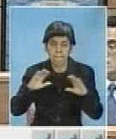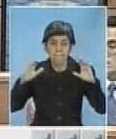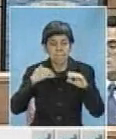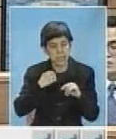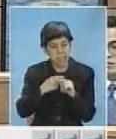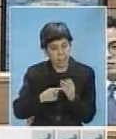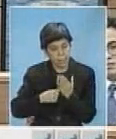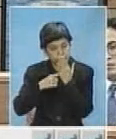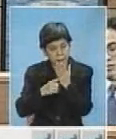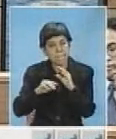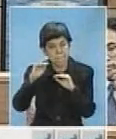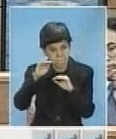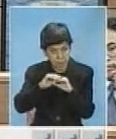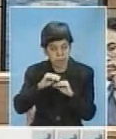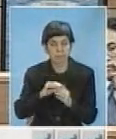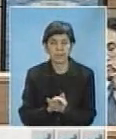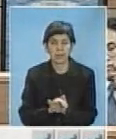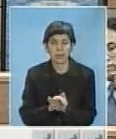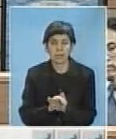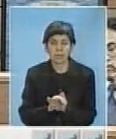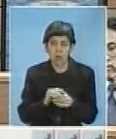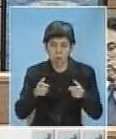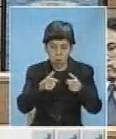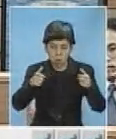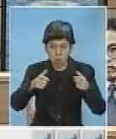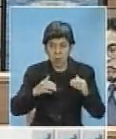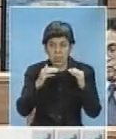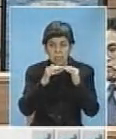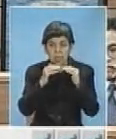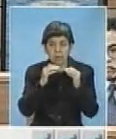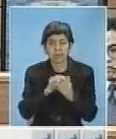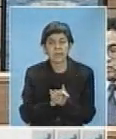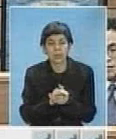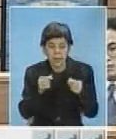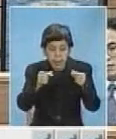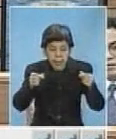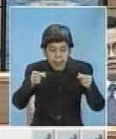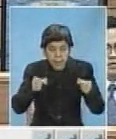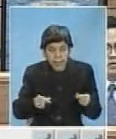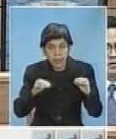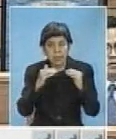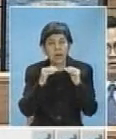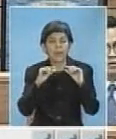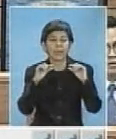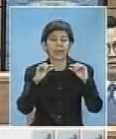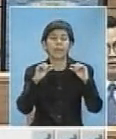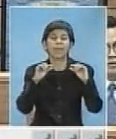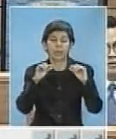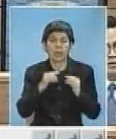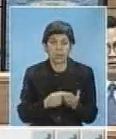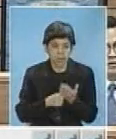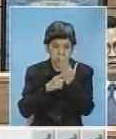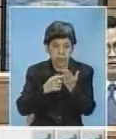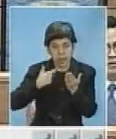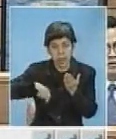ได้ยื่นเอกสารเพิ่มเติมเล่มหนึ่งมีความหนาประมาณเท่ากับเอกสารประกอบการพิจารณาของเราวันนี้ครับให้กับท